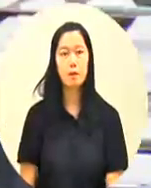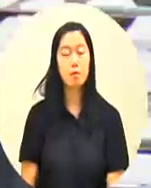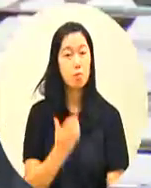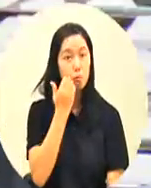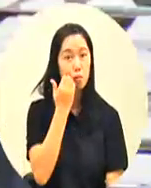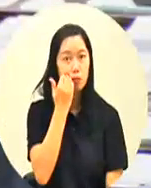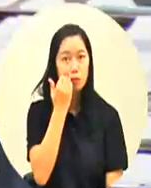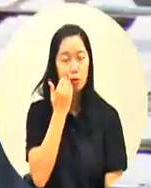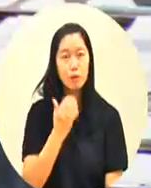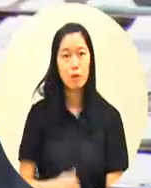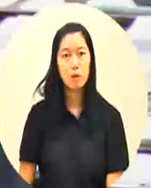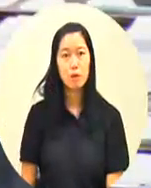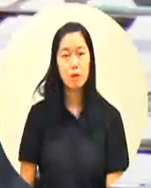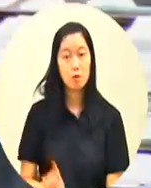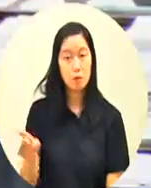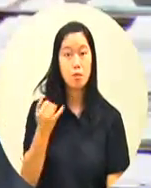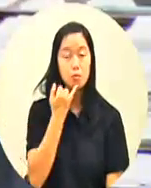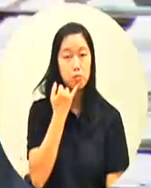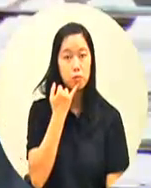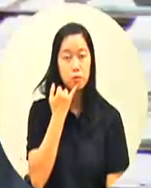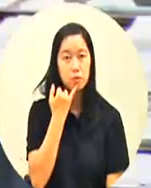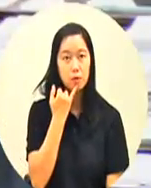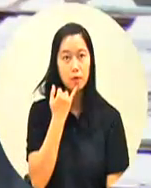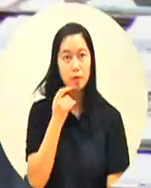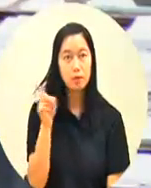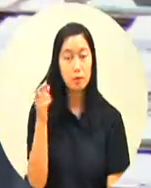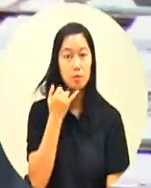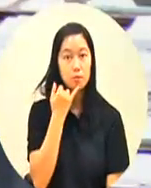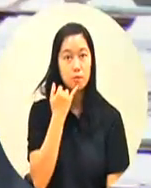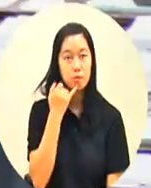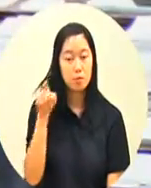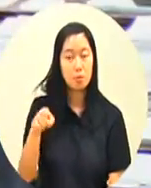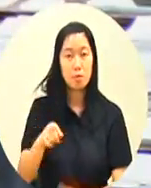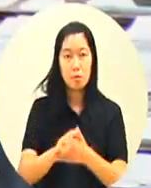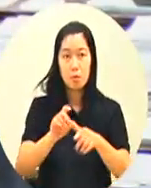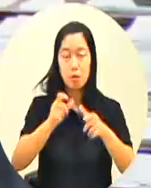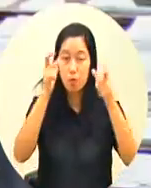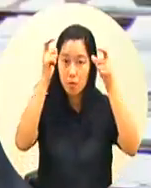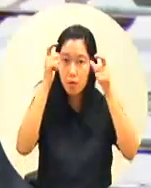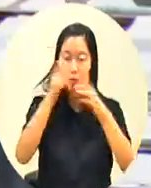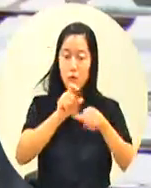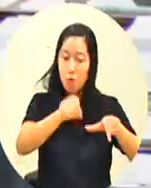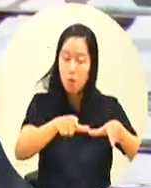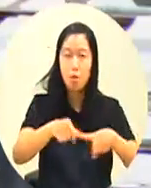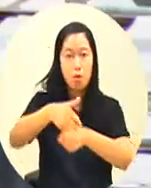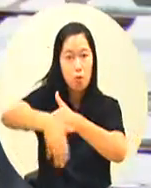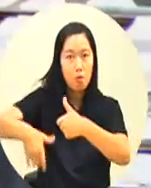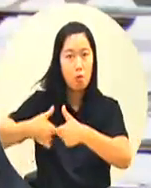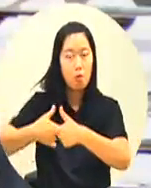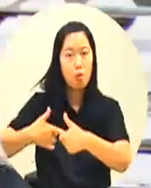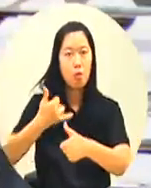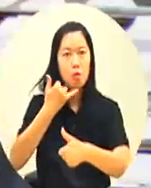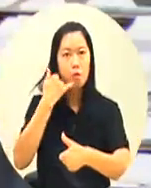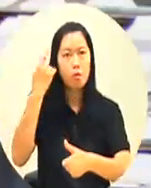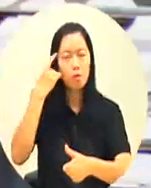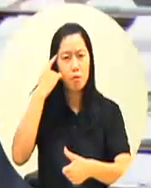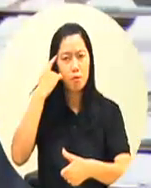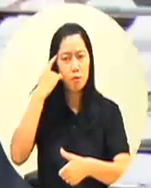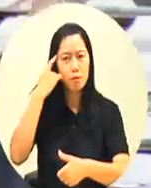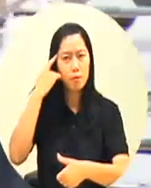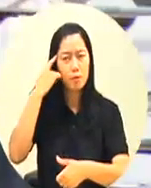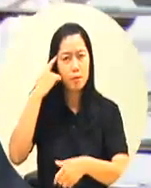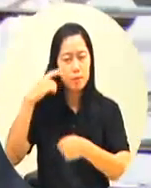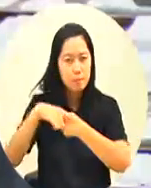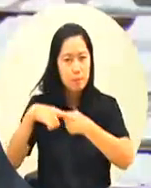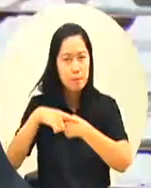说它是可以在也是在高雄的产业或者在其他产业，我们想办法去把人家的产业拉进来，其